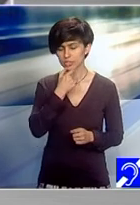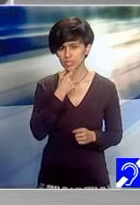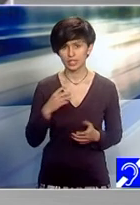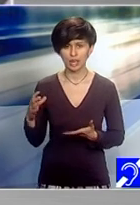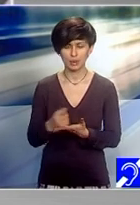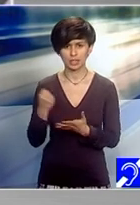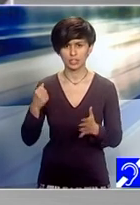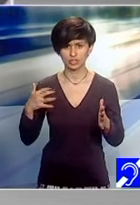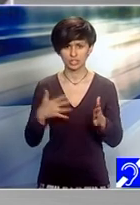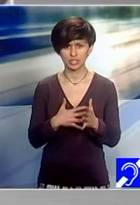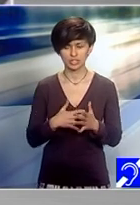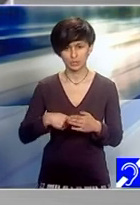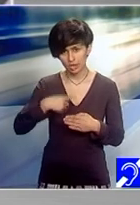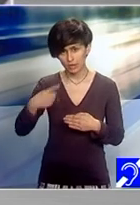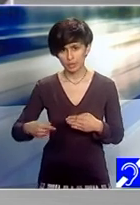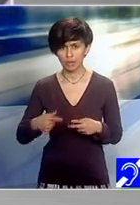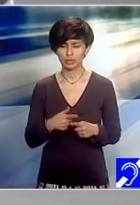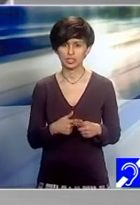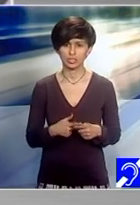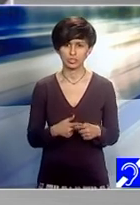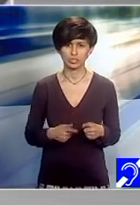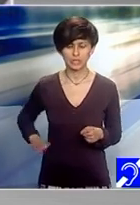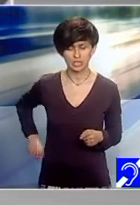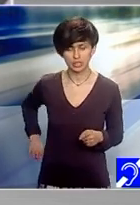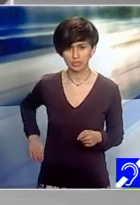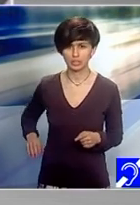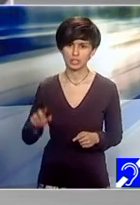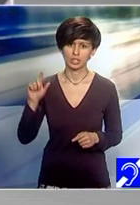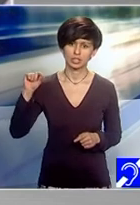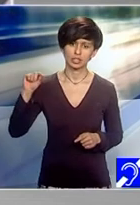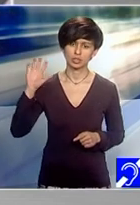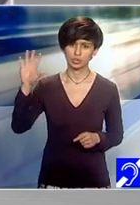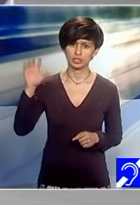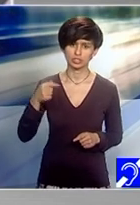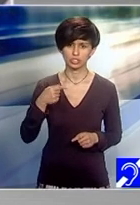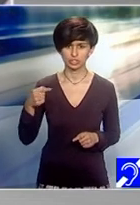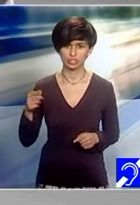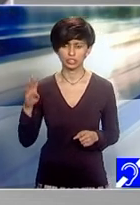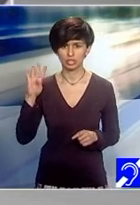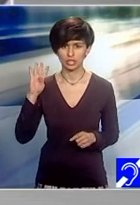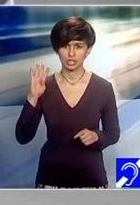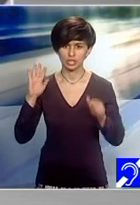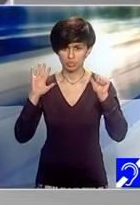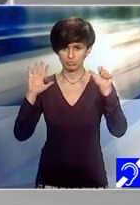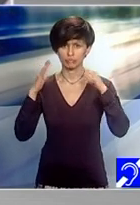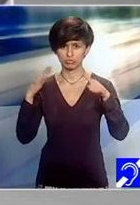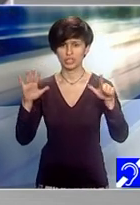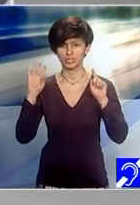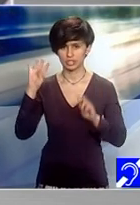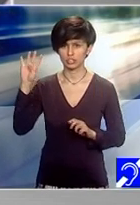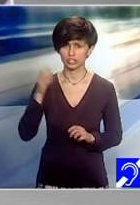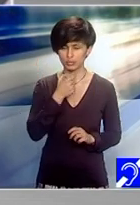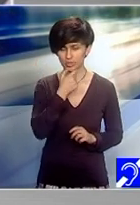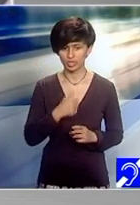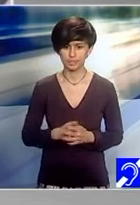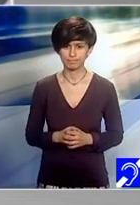testăm peste jumătate din femeile 25-64 de ani din județul Cluj. Toate au beneficiat de câte un test gratuit